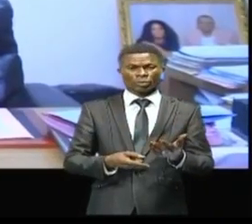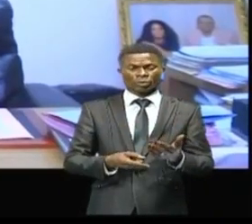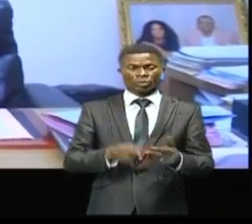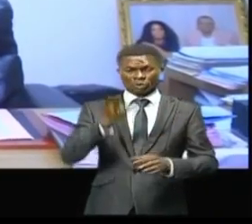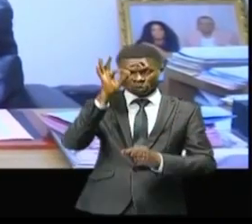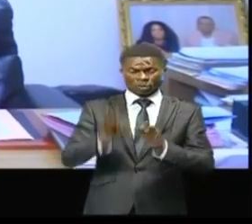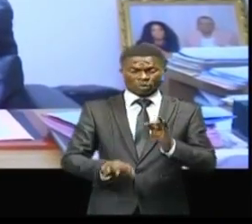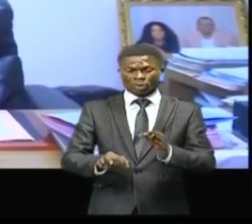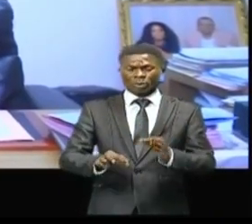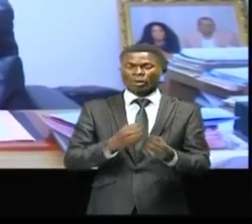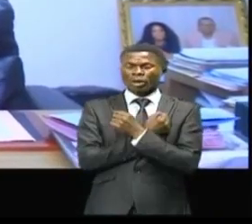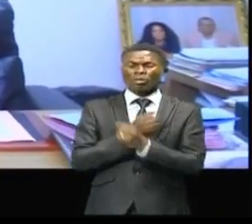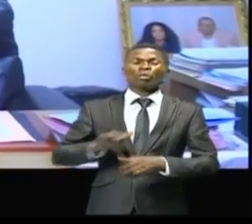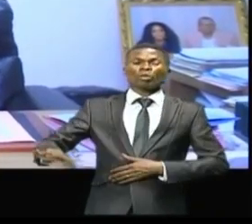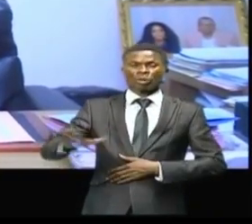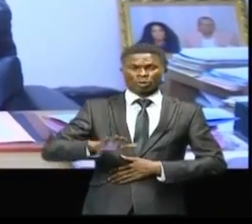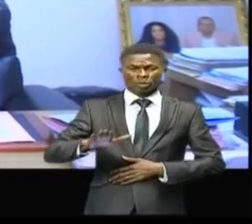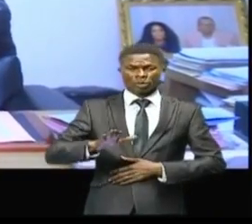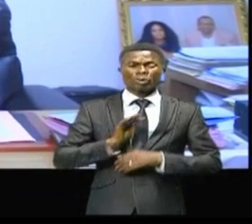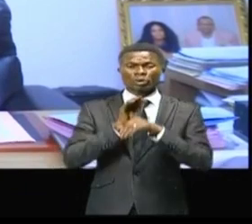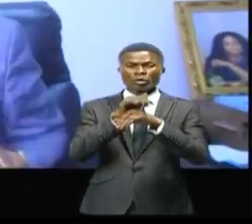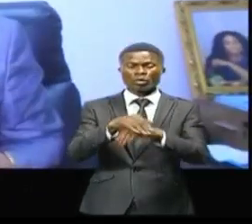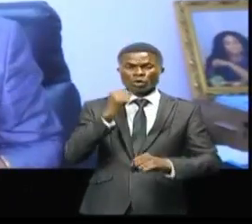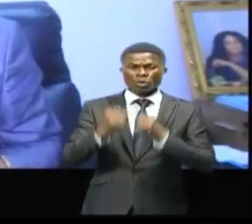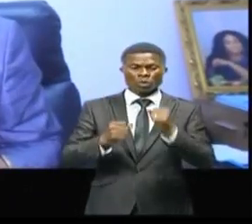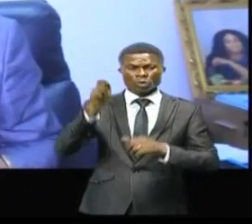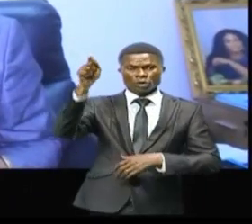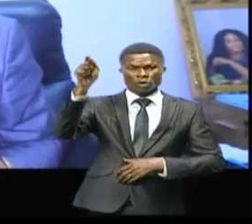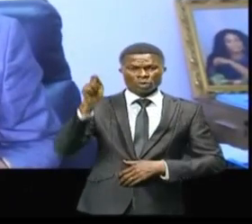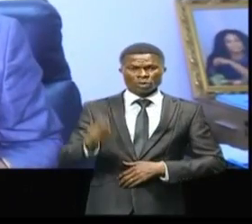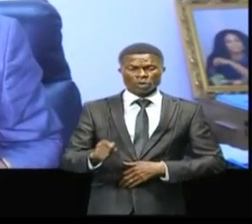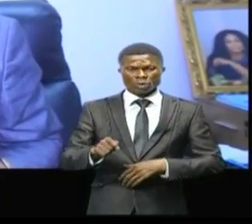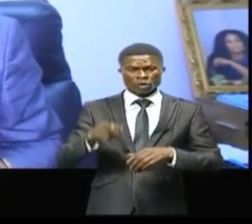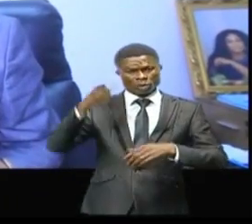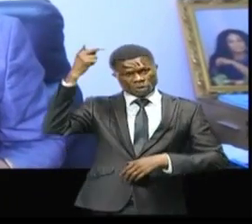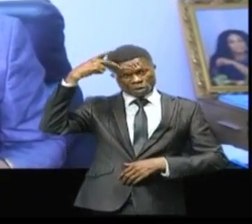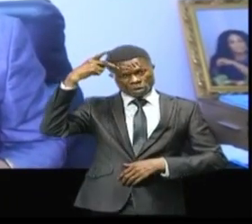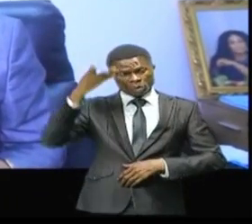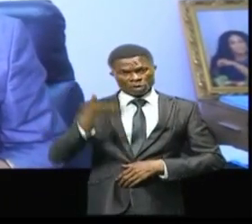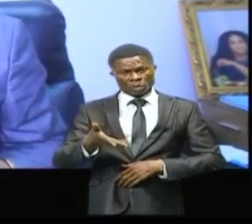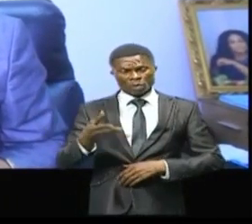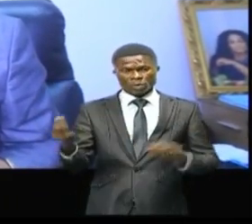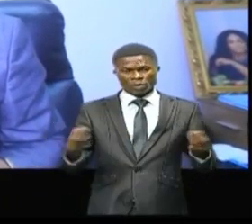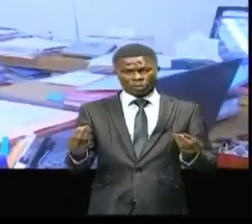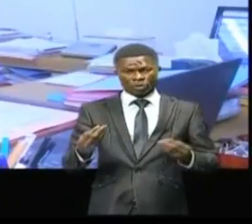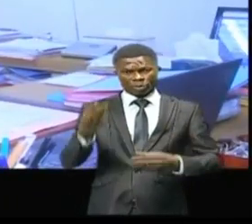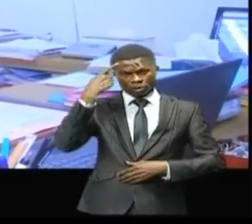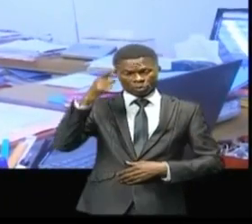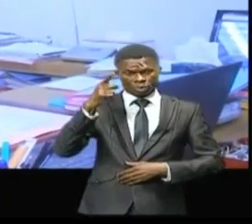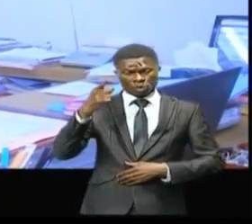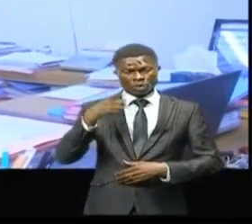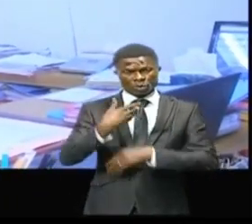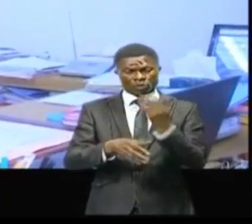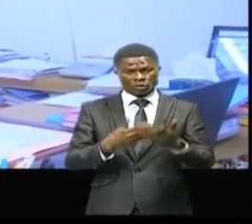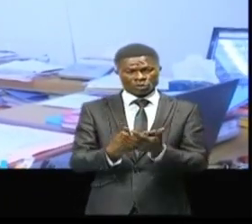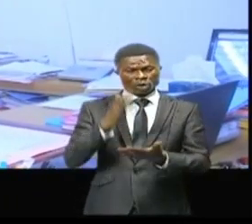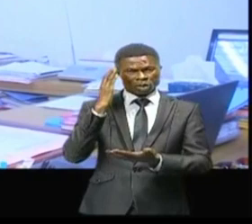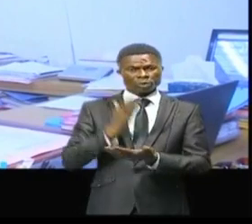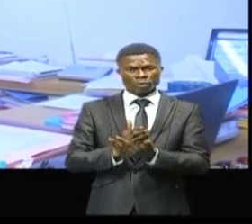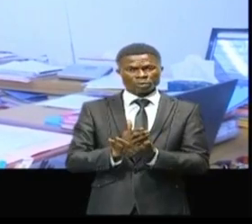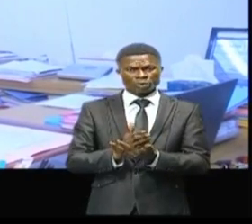la flamme patriotique pour contribuer à l'effort militaire et diplomatiques en vue des maîtres rapidement fin